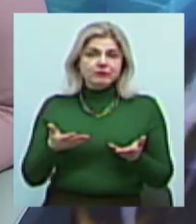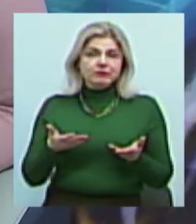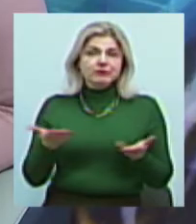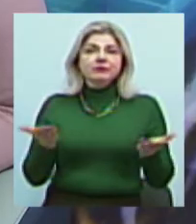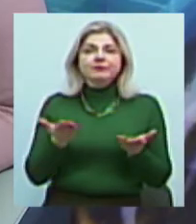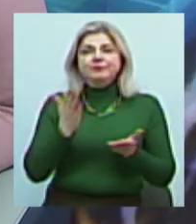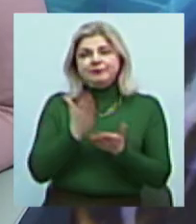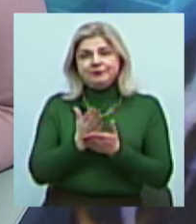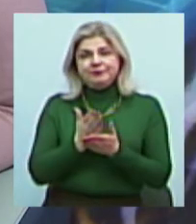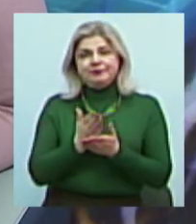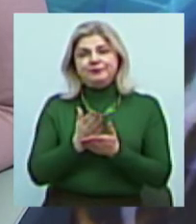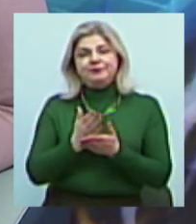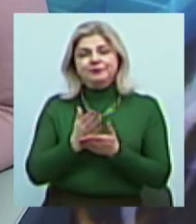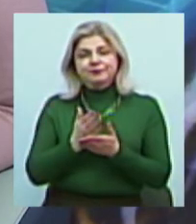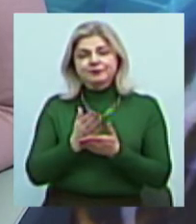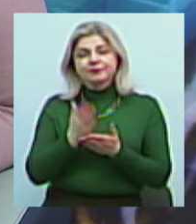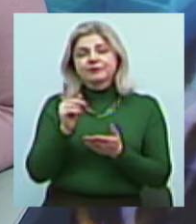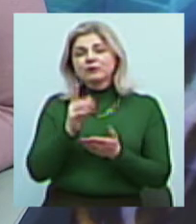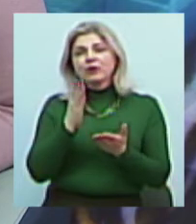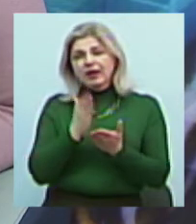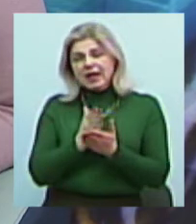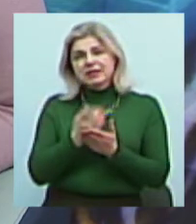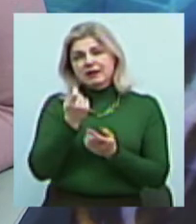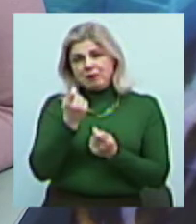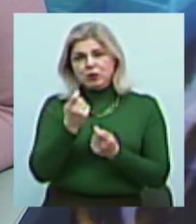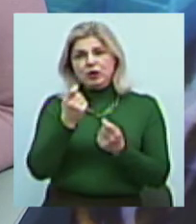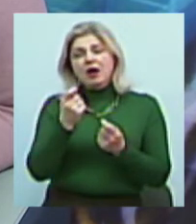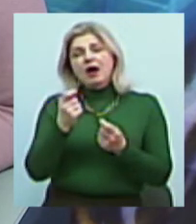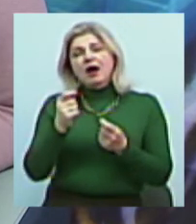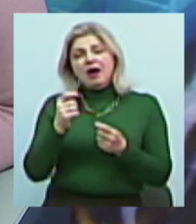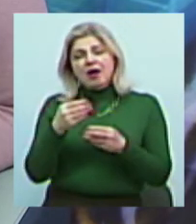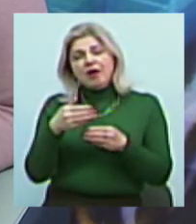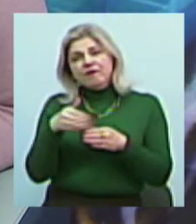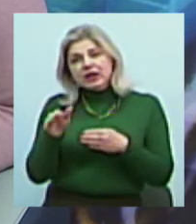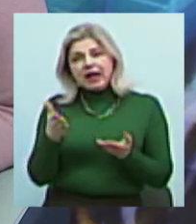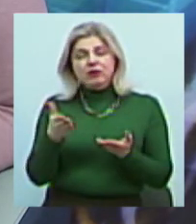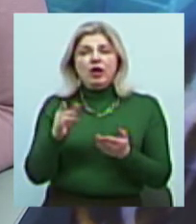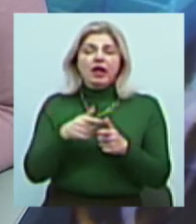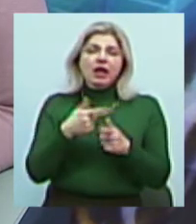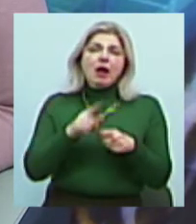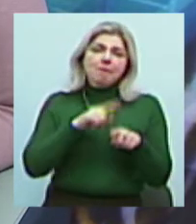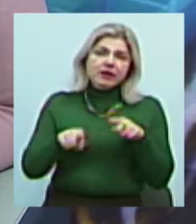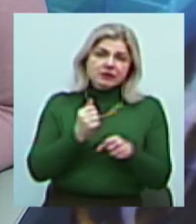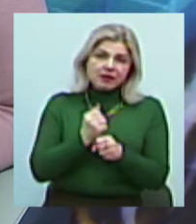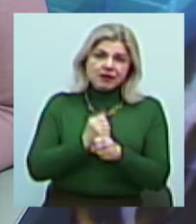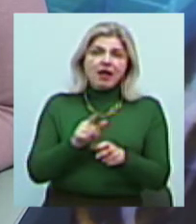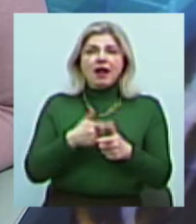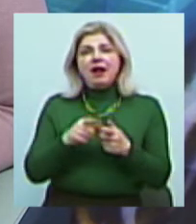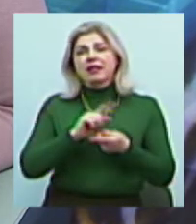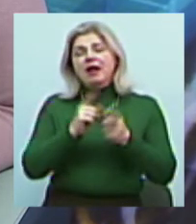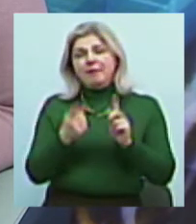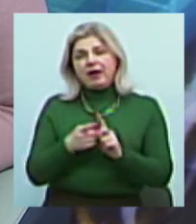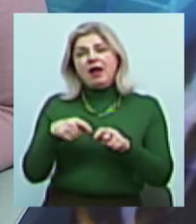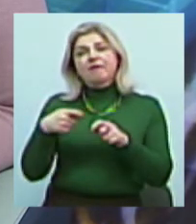є відхилення, чи в більшу сторону, чи навпаки, більш швидше будуть виконуватися роботи, чи навпаки,